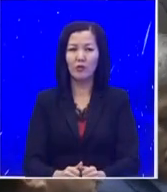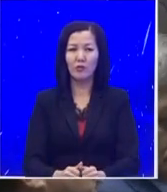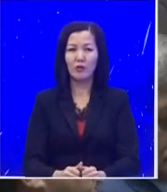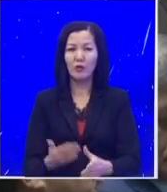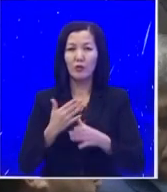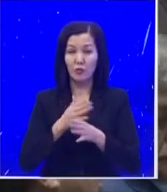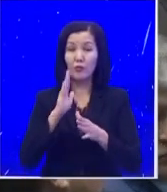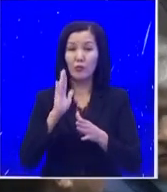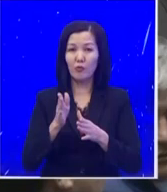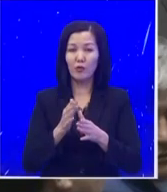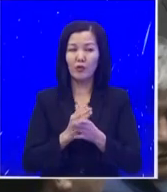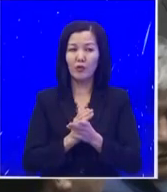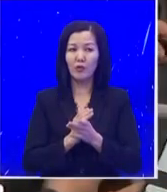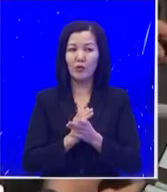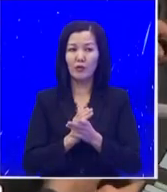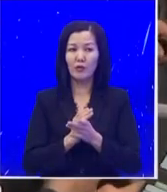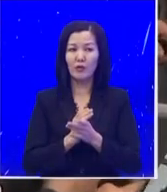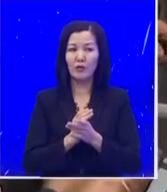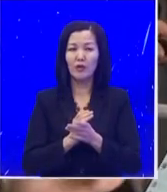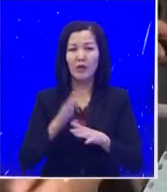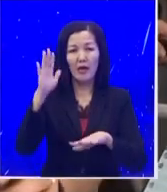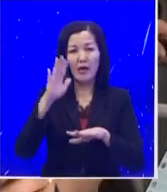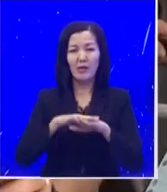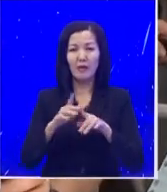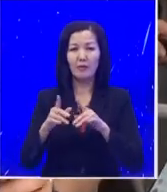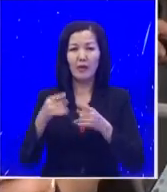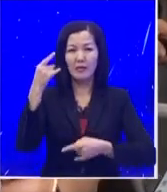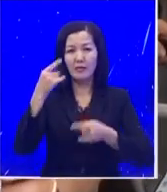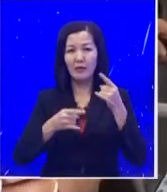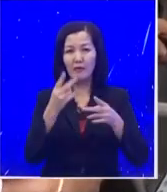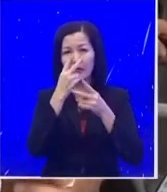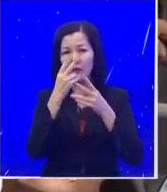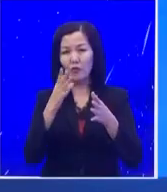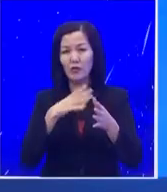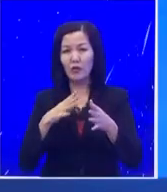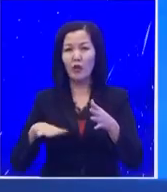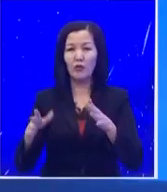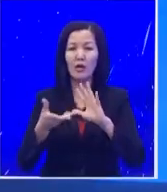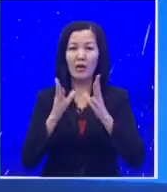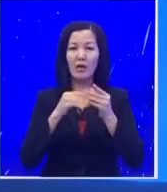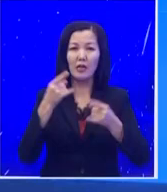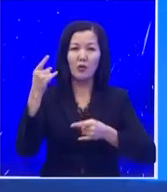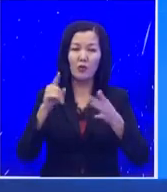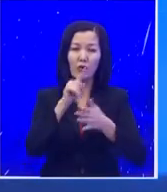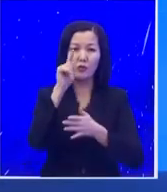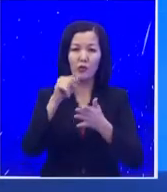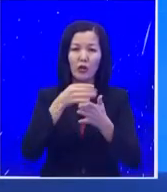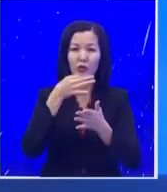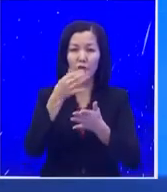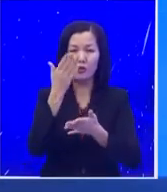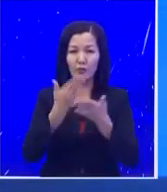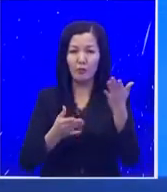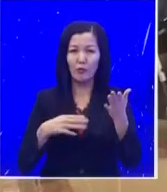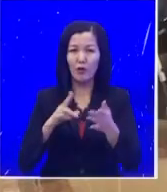Көмектесеміз, жарайма, арнайы кел. Әкім есебі тікелей эфирде көрсетілді. Аудан қалалардан онлайн сұрақтар да түсті. Бірі